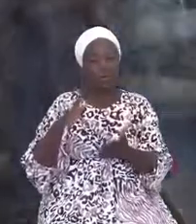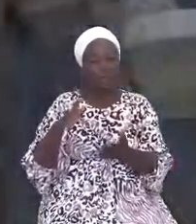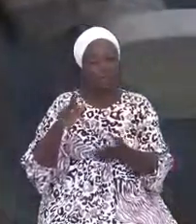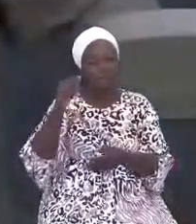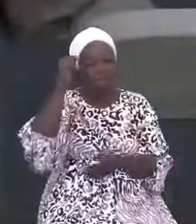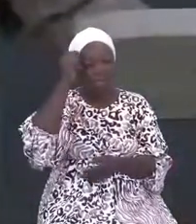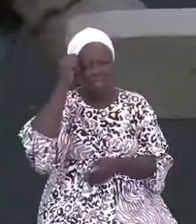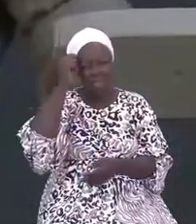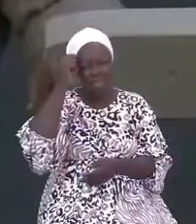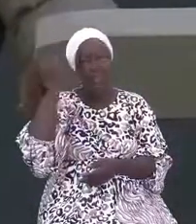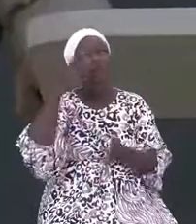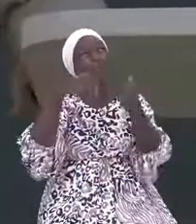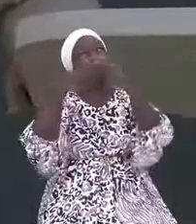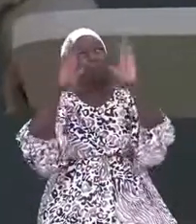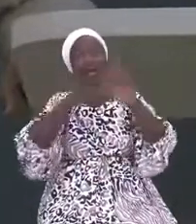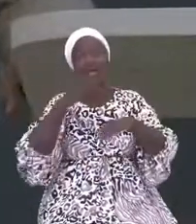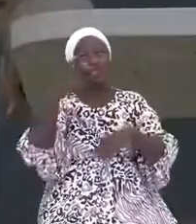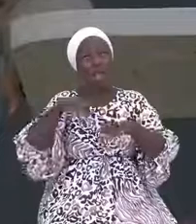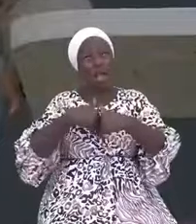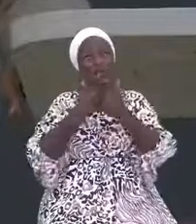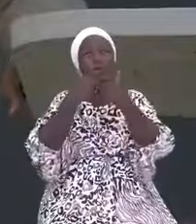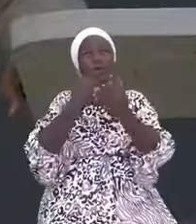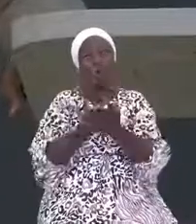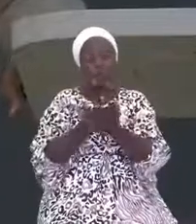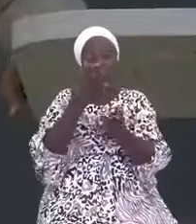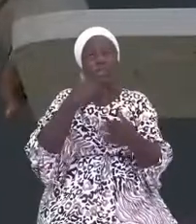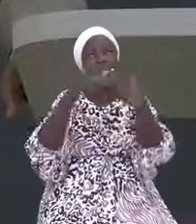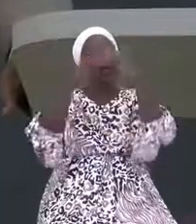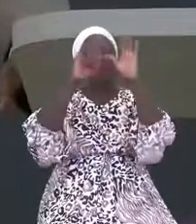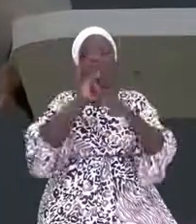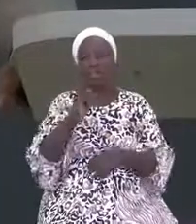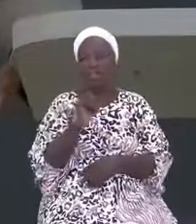regarde le ciel et voir la richesse du ciel